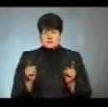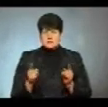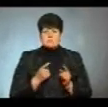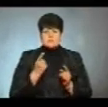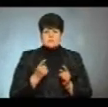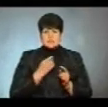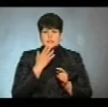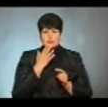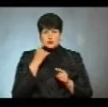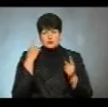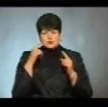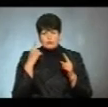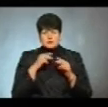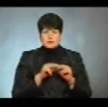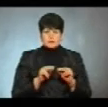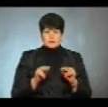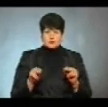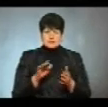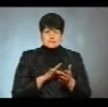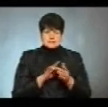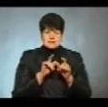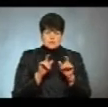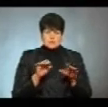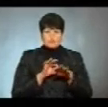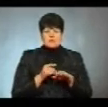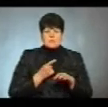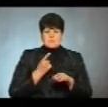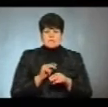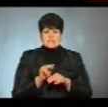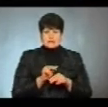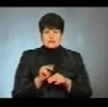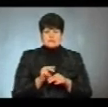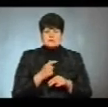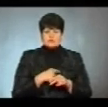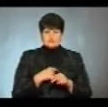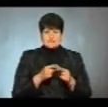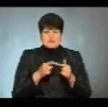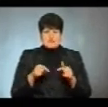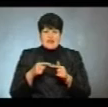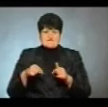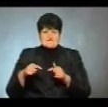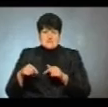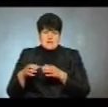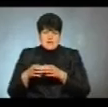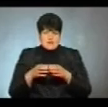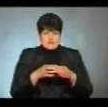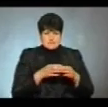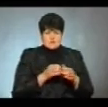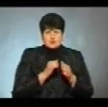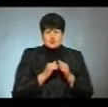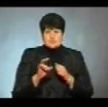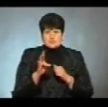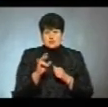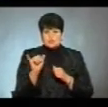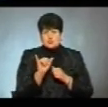народної творчості і педагоги центру проводили майстер-класи в себе на філіалах. Щонеділі,